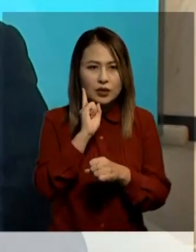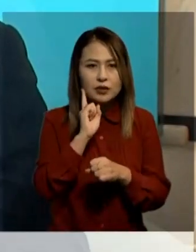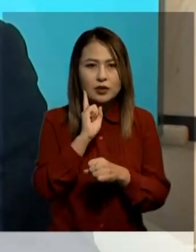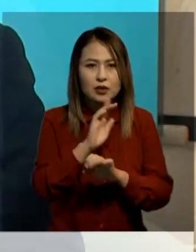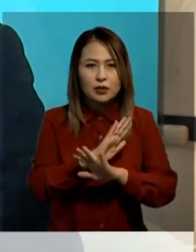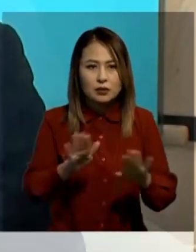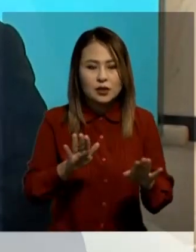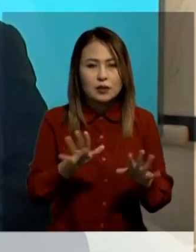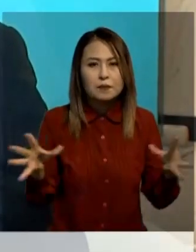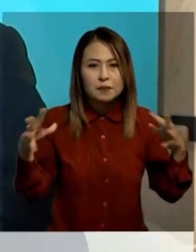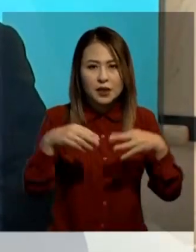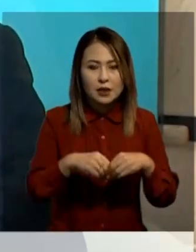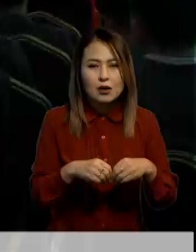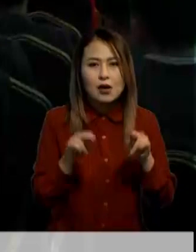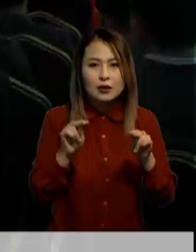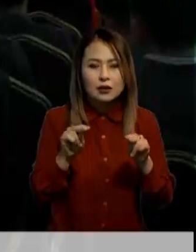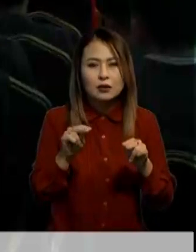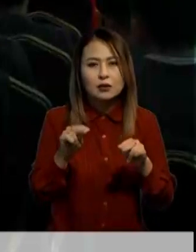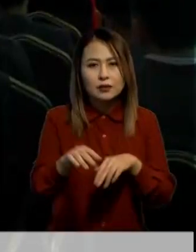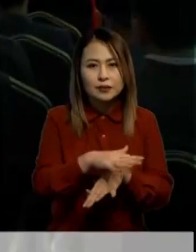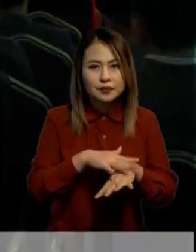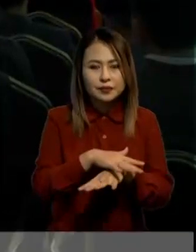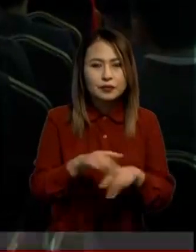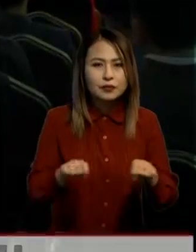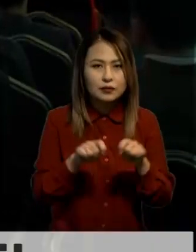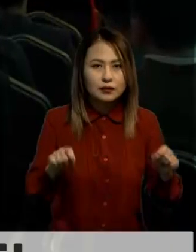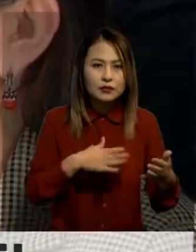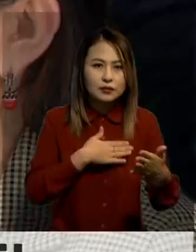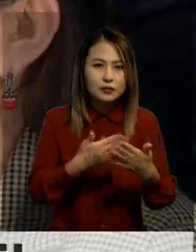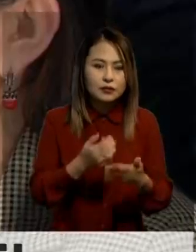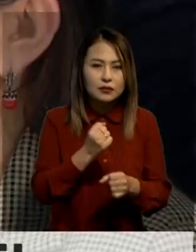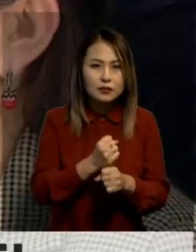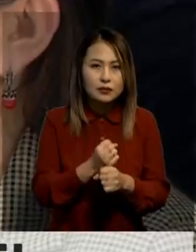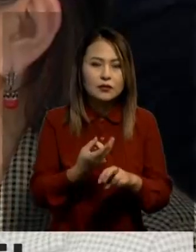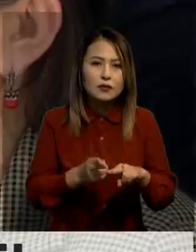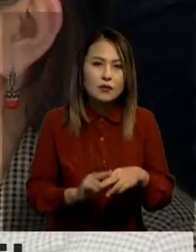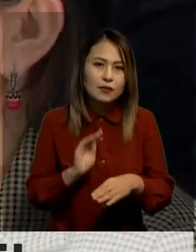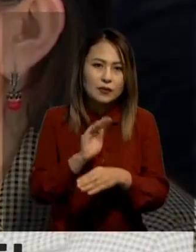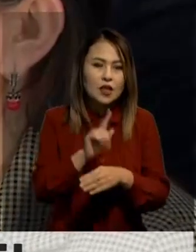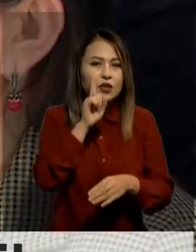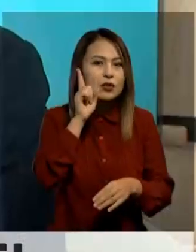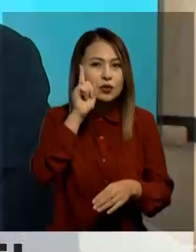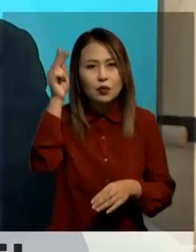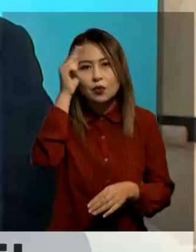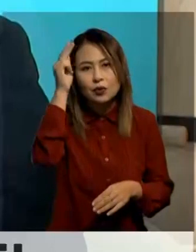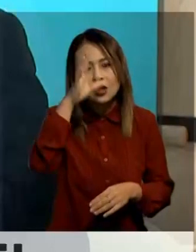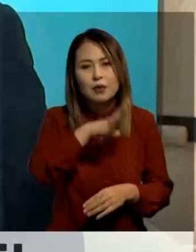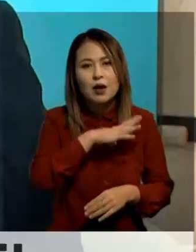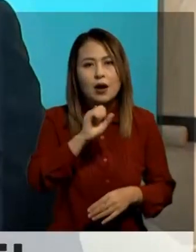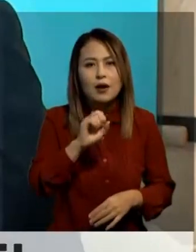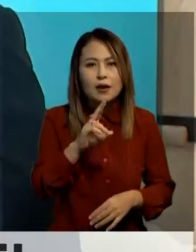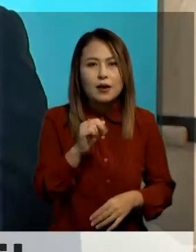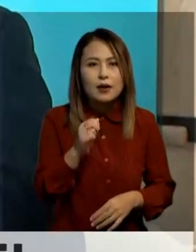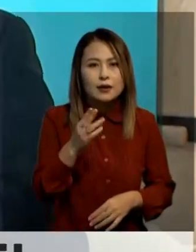емес, жастармен бірге әділетті Қазақстанды құрамыз деген ниеттеп түсінуге болады. Соның қатарында ол жастар оқу болсын, біздің академия болсын,